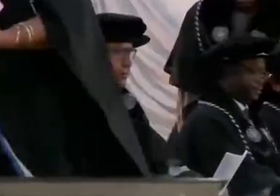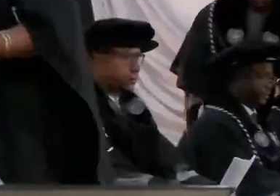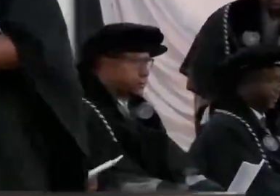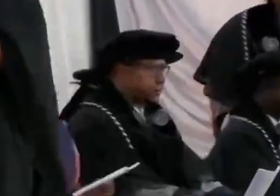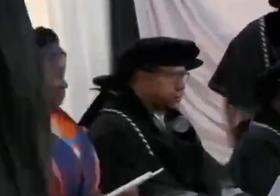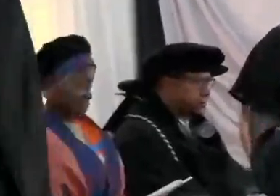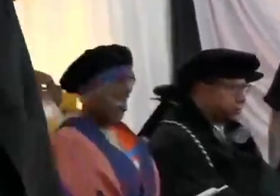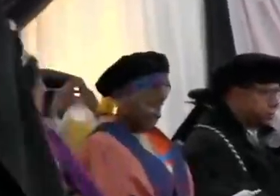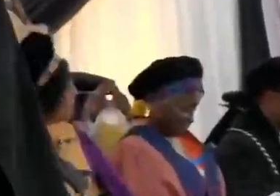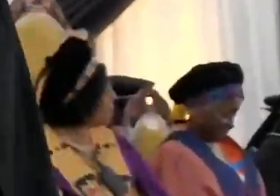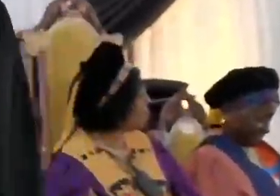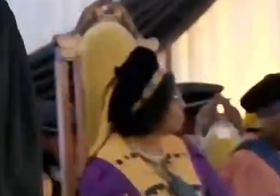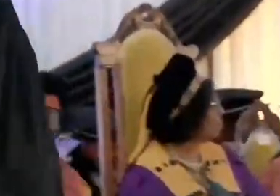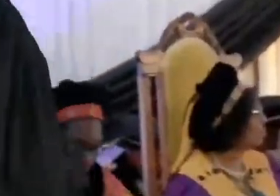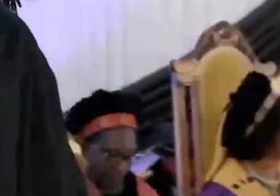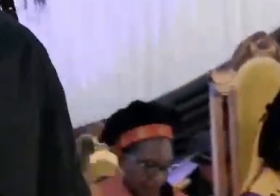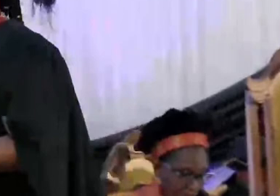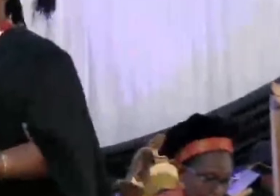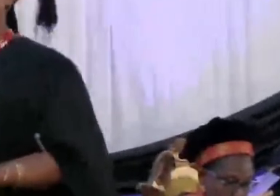Mlunguza Skumbule.